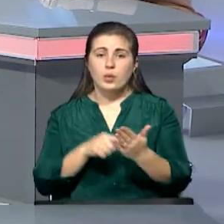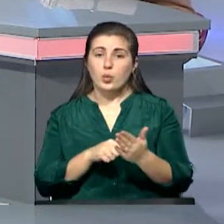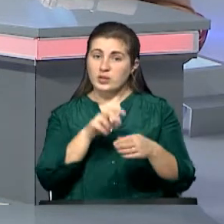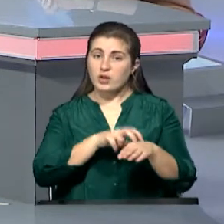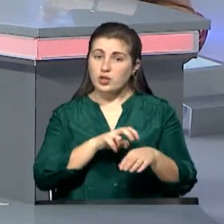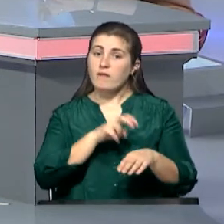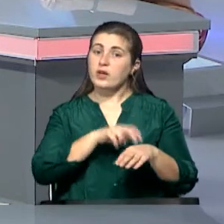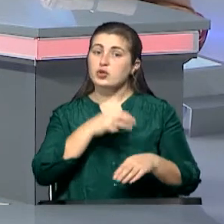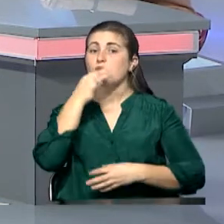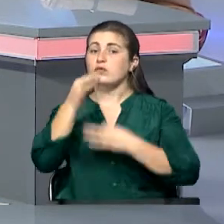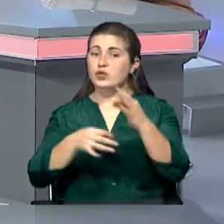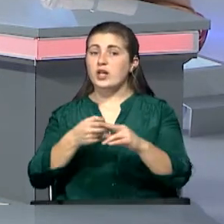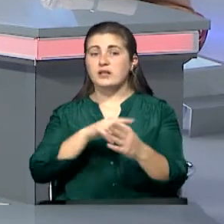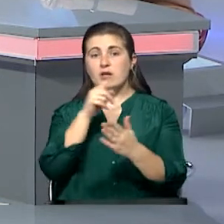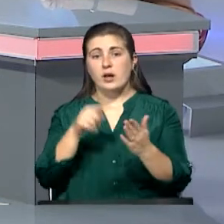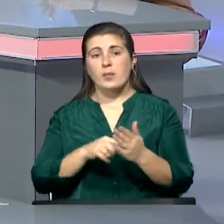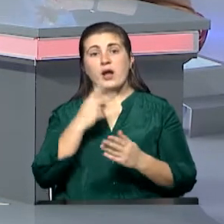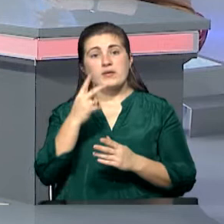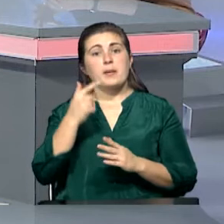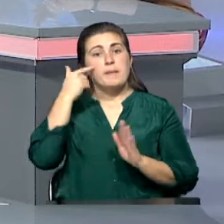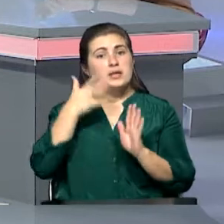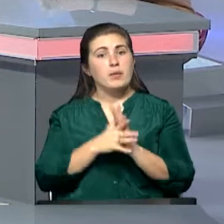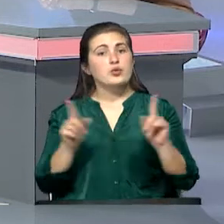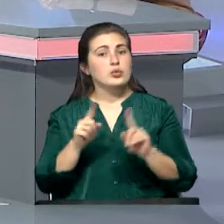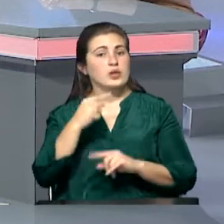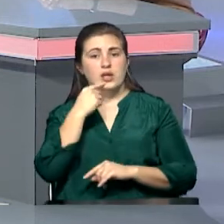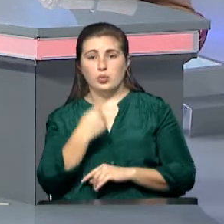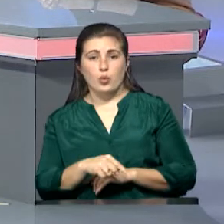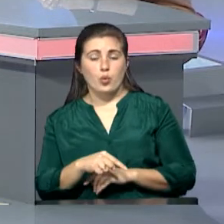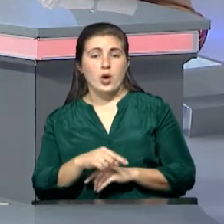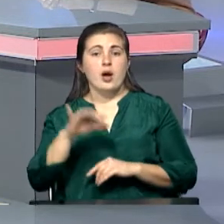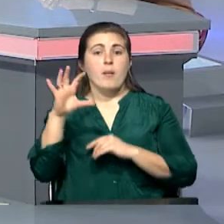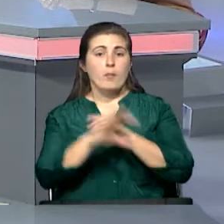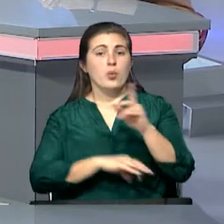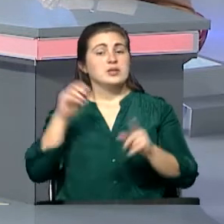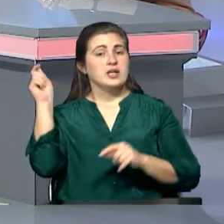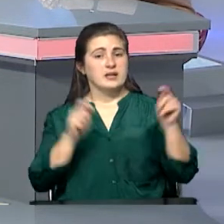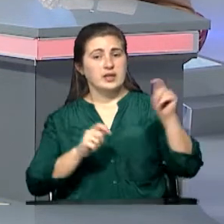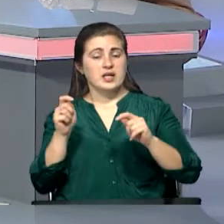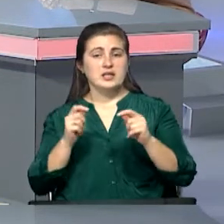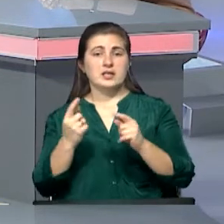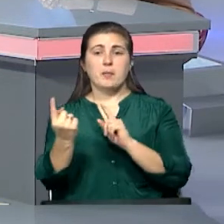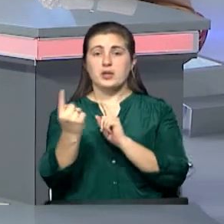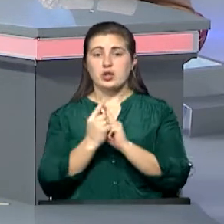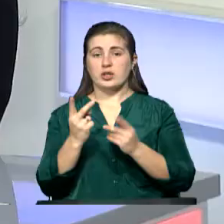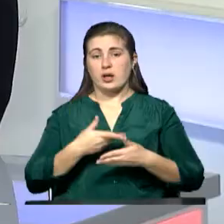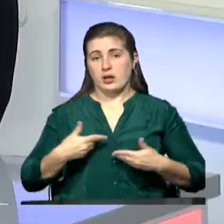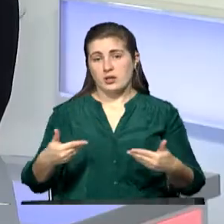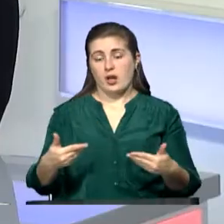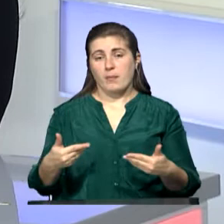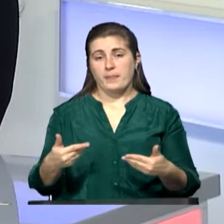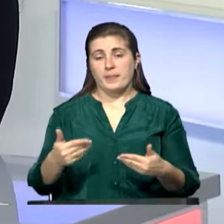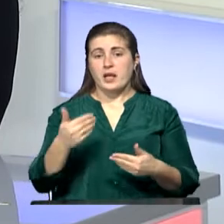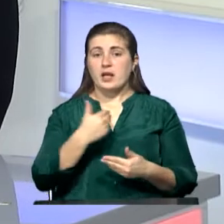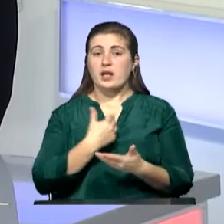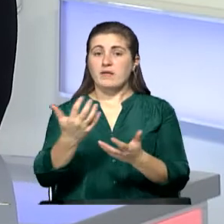врачам, врачи отвечали на эти вопросы. Они, видимо, понимали, что что-то не то. После конференции они подошли к нам. Я